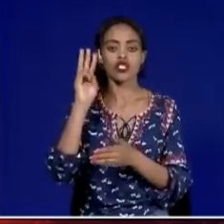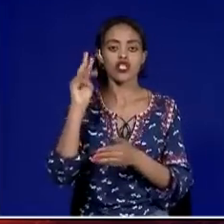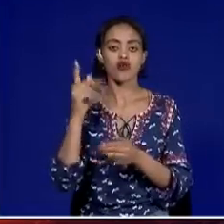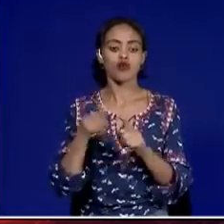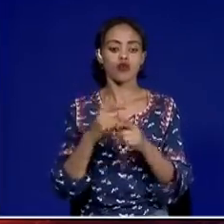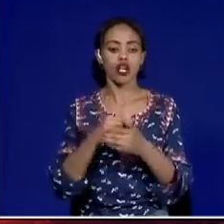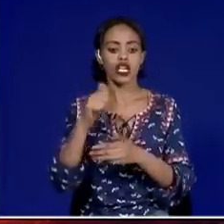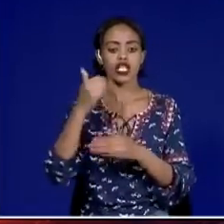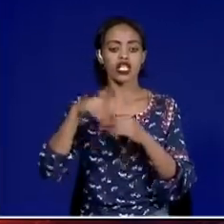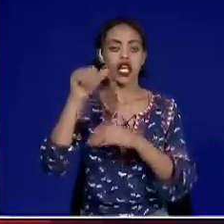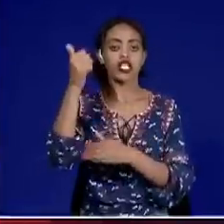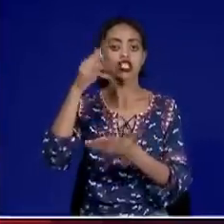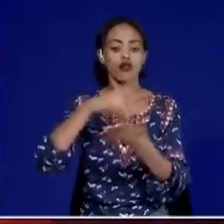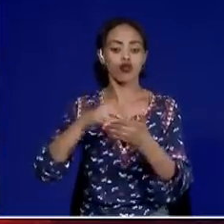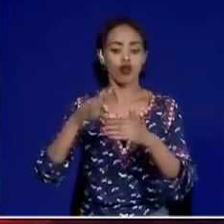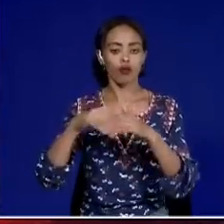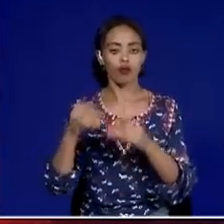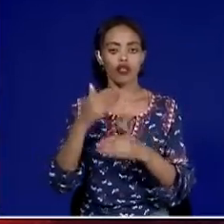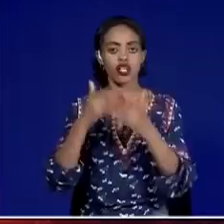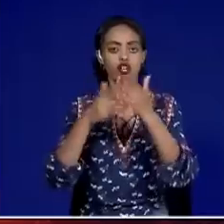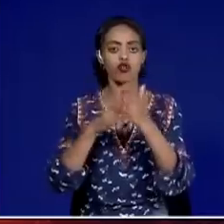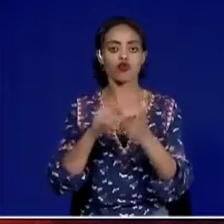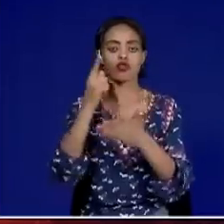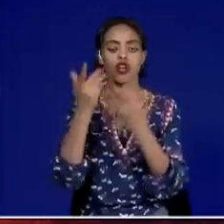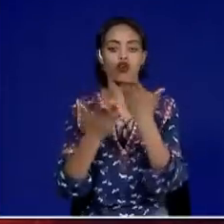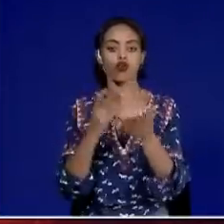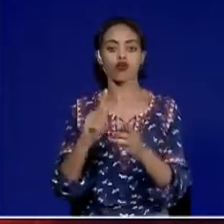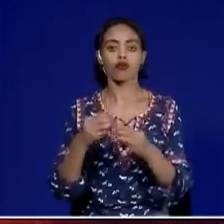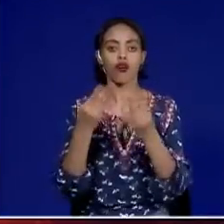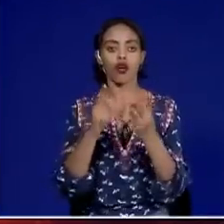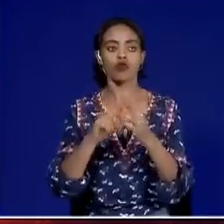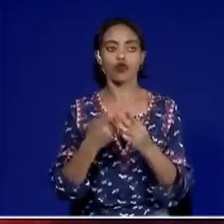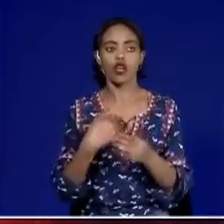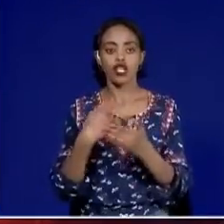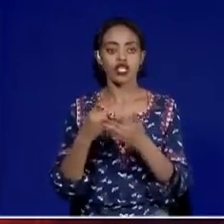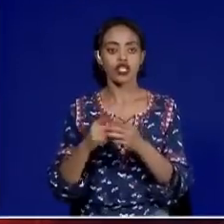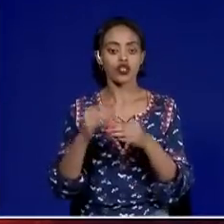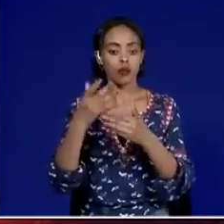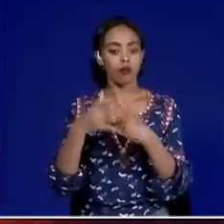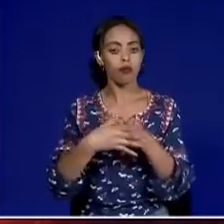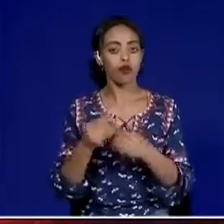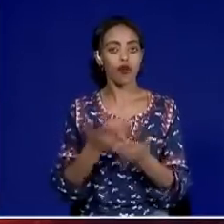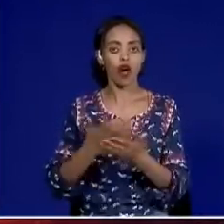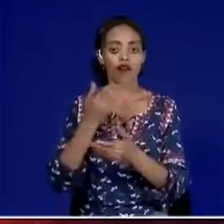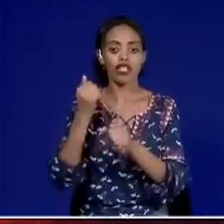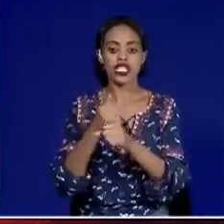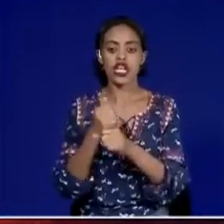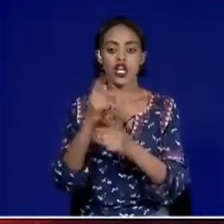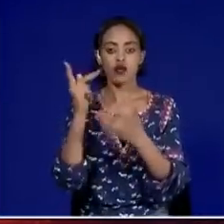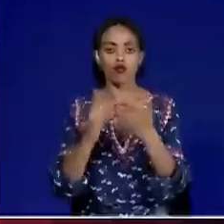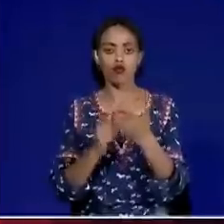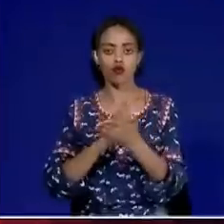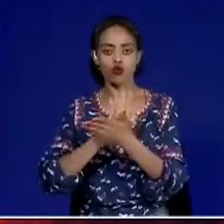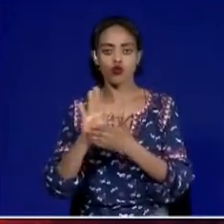10 مليون بر بروجكت صوري مستماي تحانيصو اغلغلوت محاب جميرلو اتي ببيرا هافت مايكل التگراي زتسرح بروجكت صوري